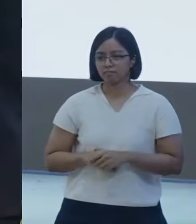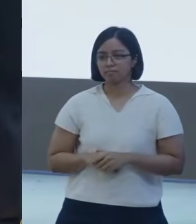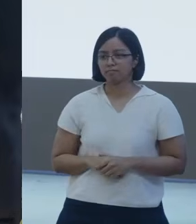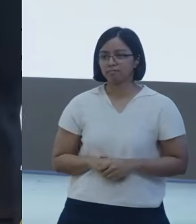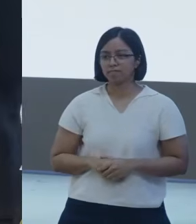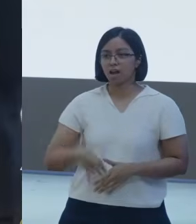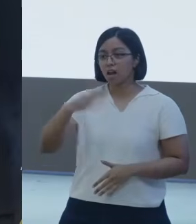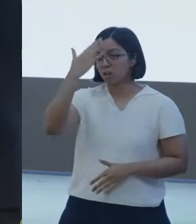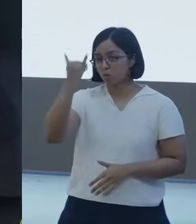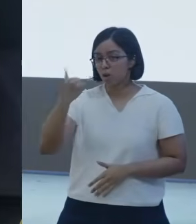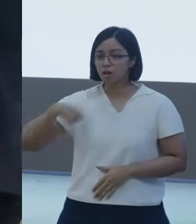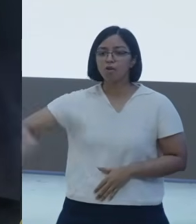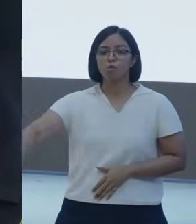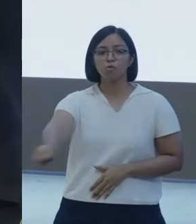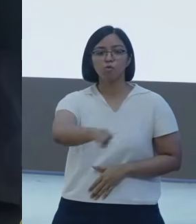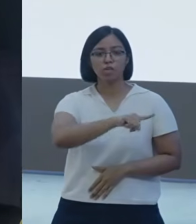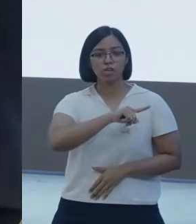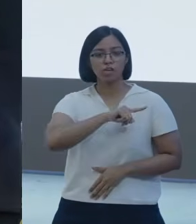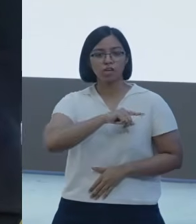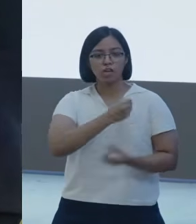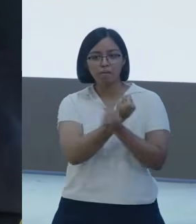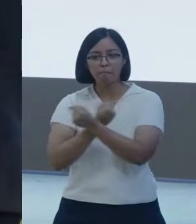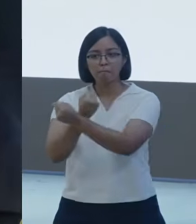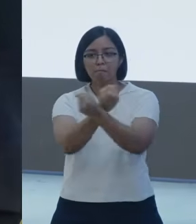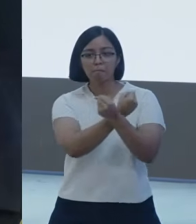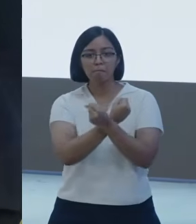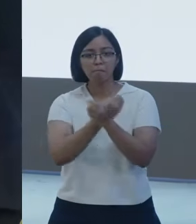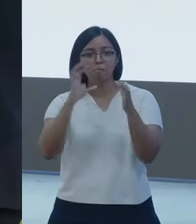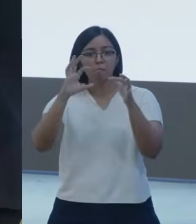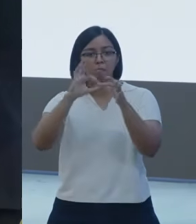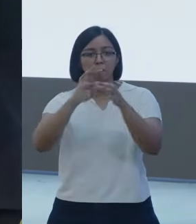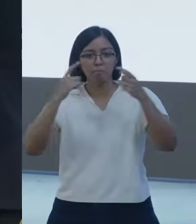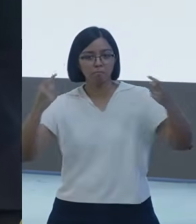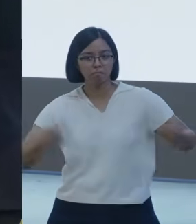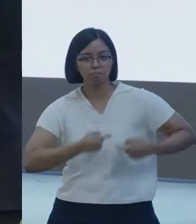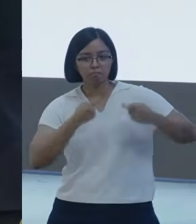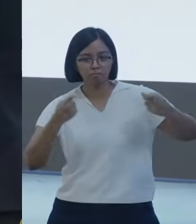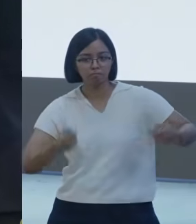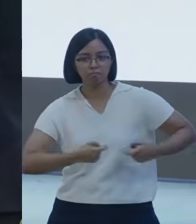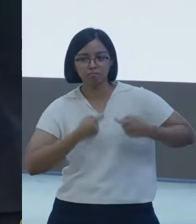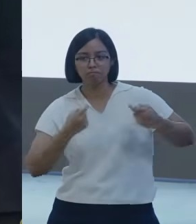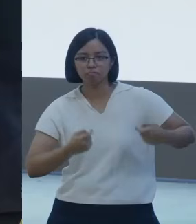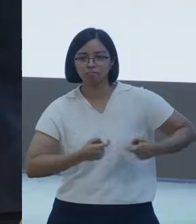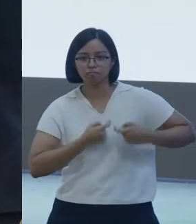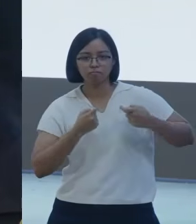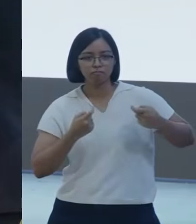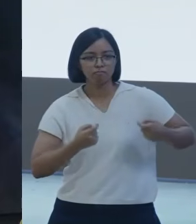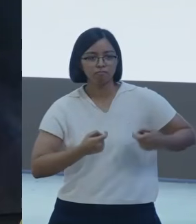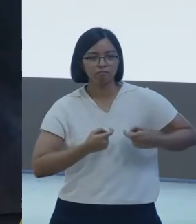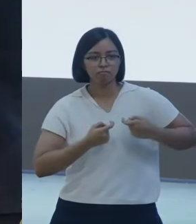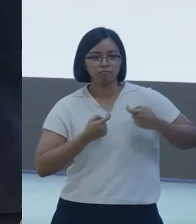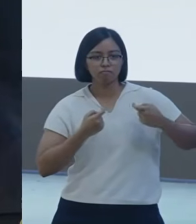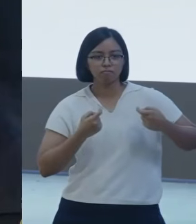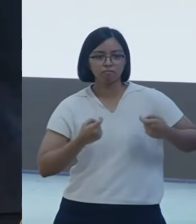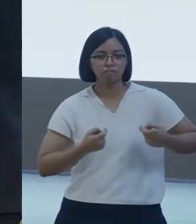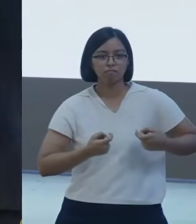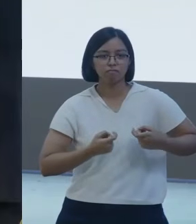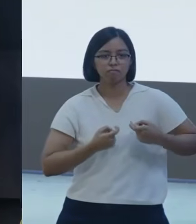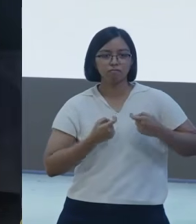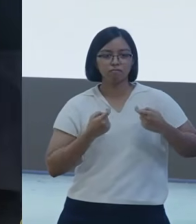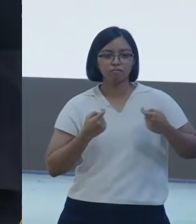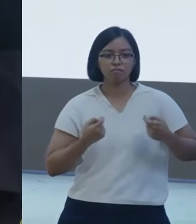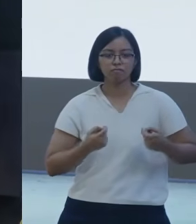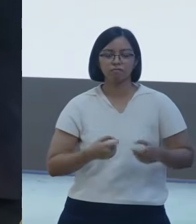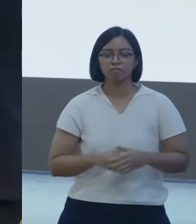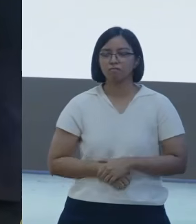ito, tayo po ay alipin ng kasalanan At nang tayo makakilala sa Panginoon, tayo ay